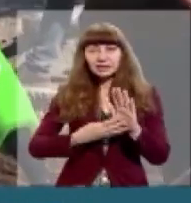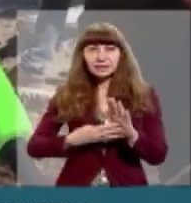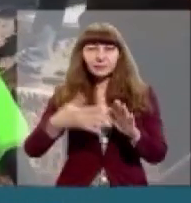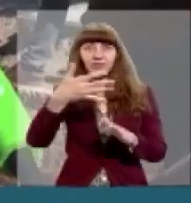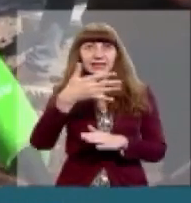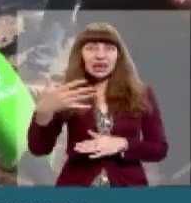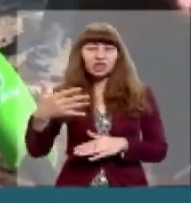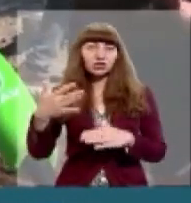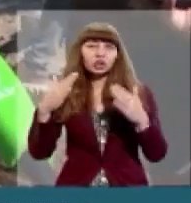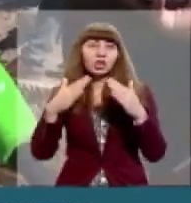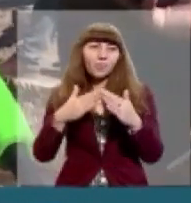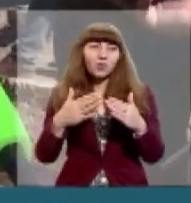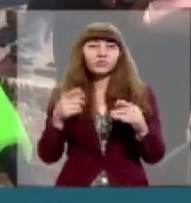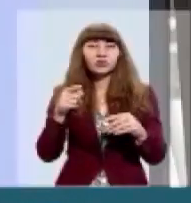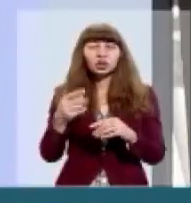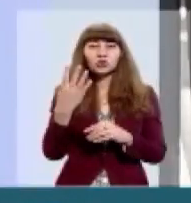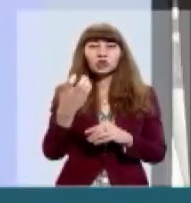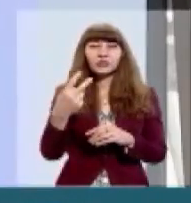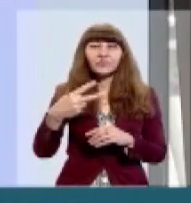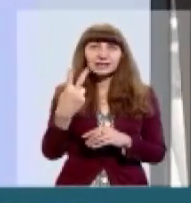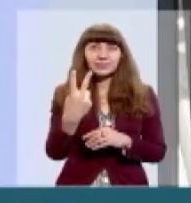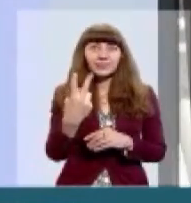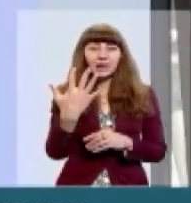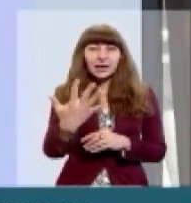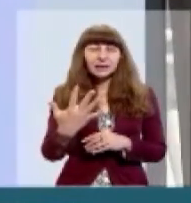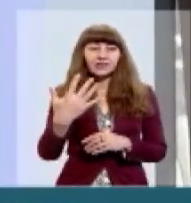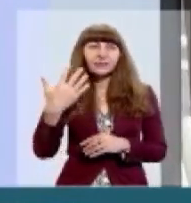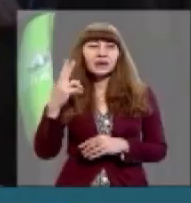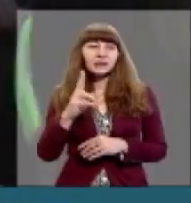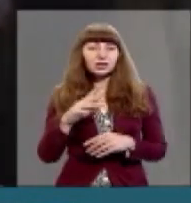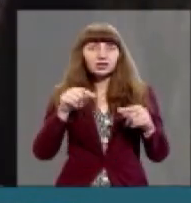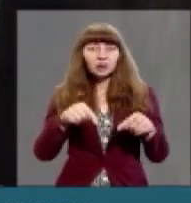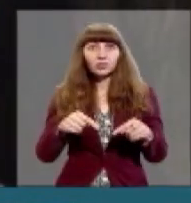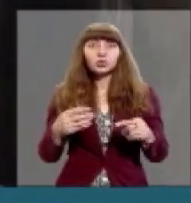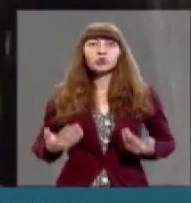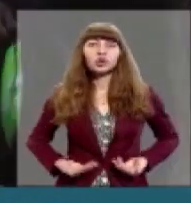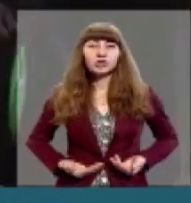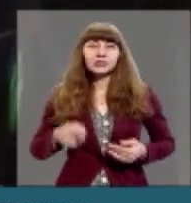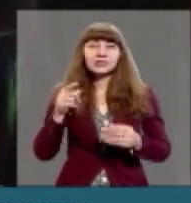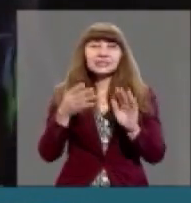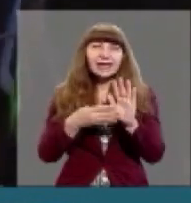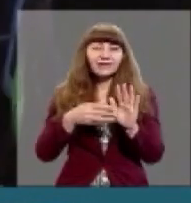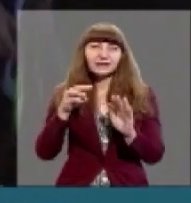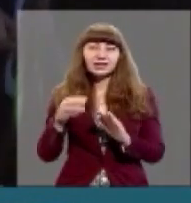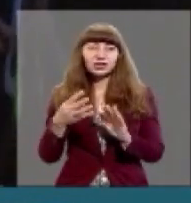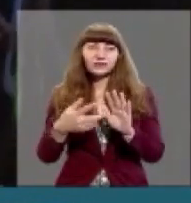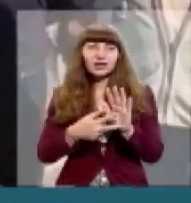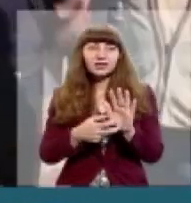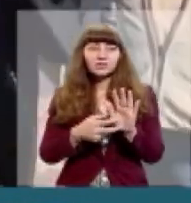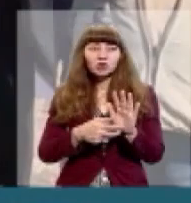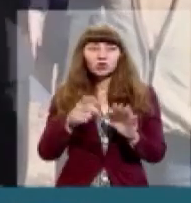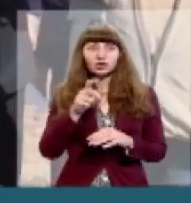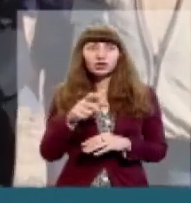құрылысы 2020 жылы басталған. Барлығы 1425 пәтер, онда 9800 адам тұрады деп жоспарланып